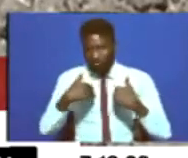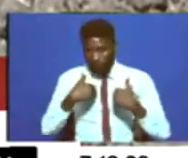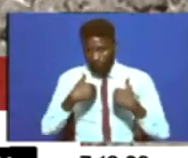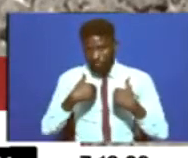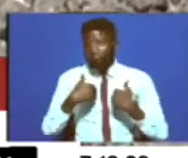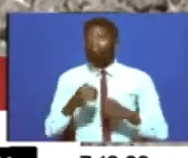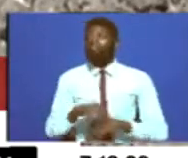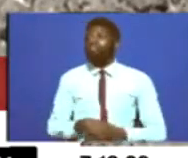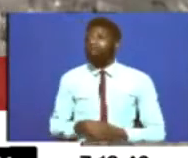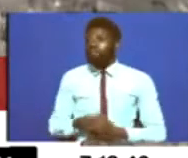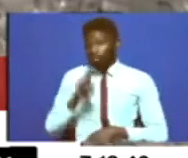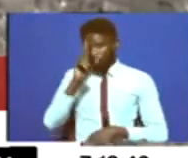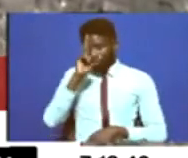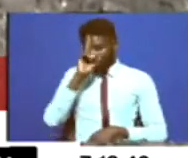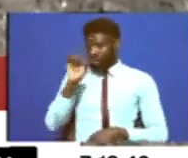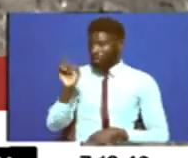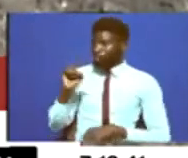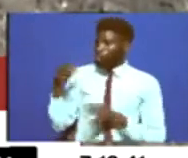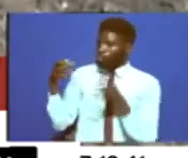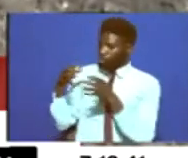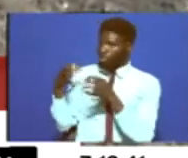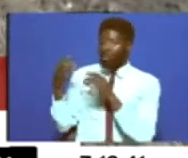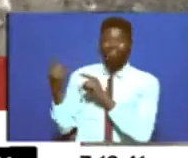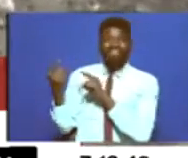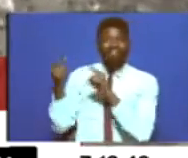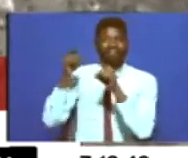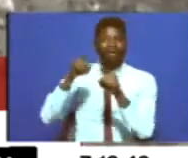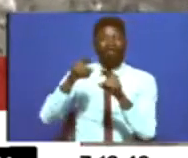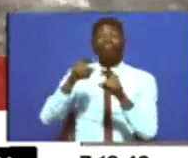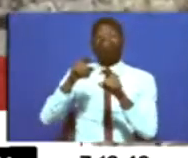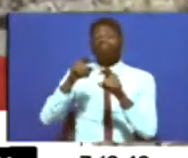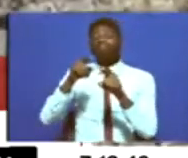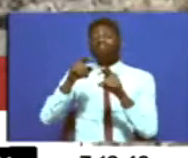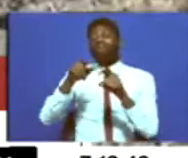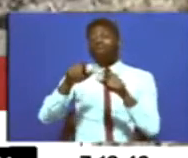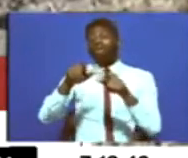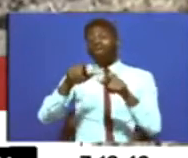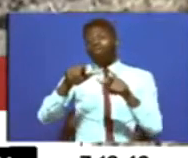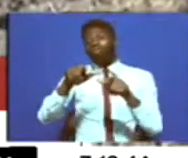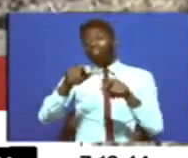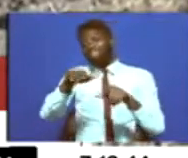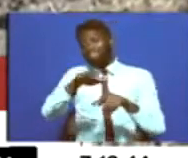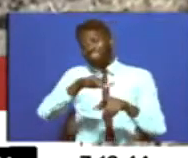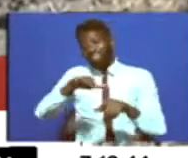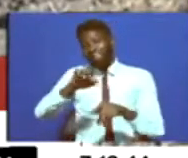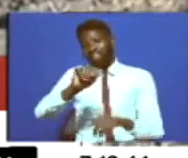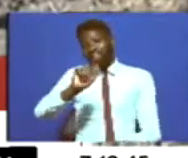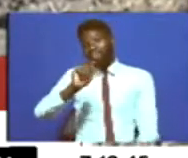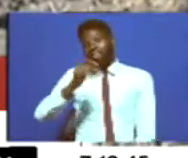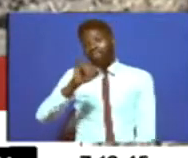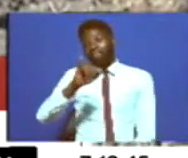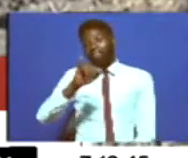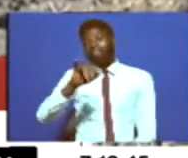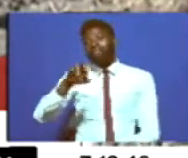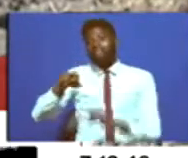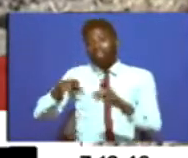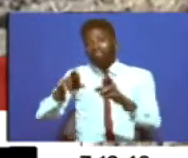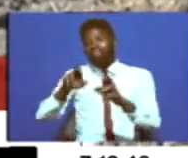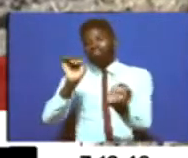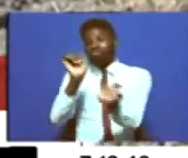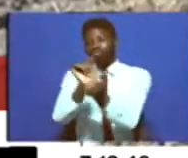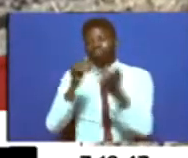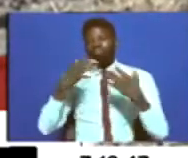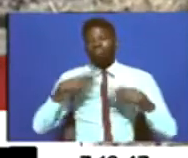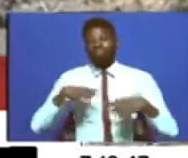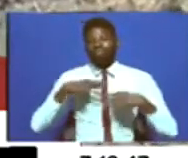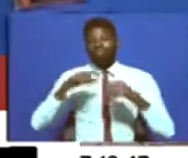kutoka eneo la Nairobi wanadaiwa kuingia kinyume cha sheria katika eneo la Athi River na kuwakamata wamiliki wa ardhi hiyo kwa sababu